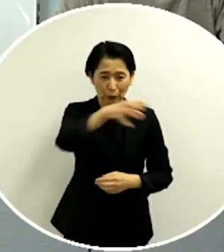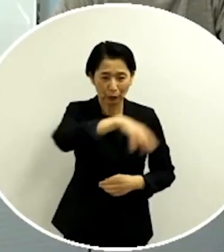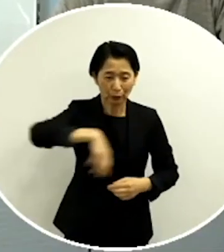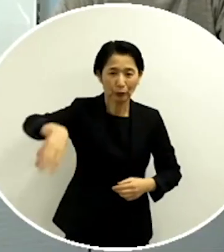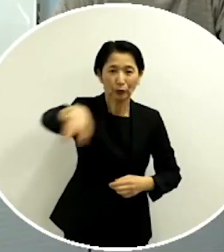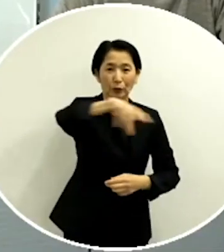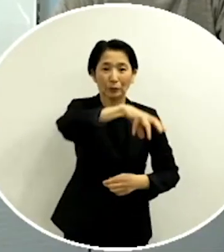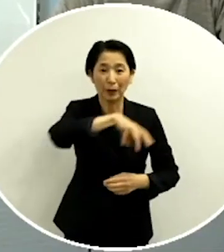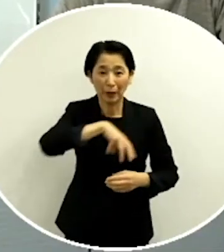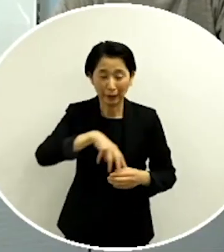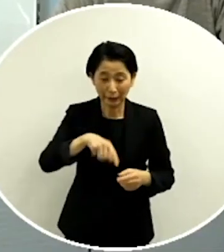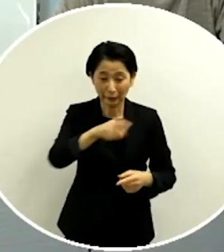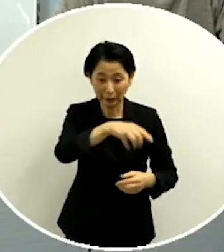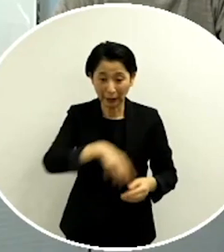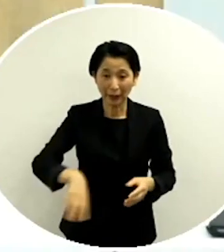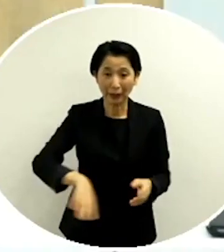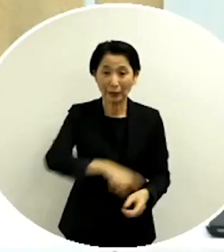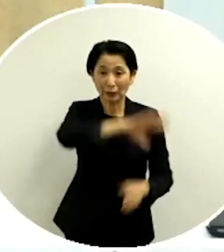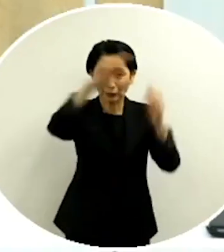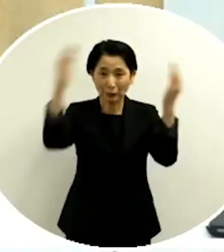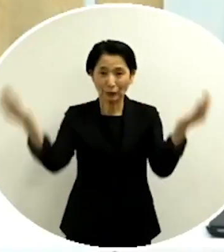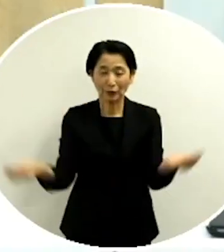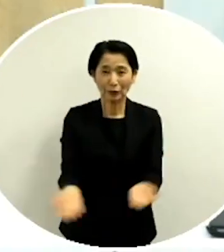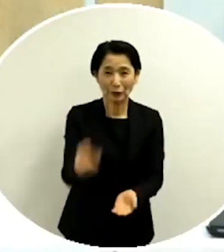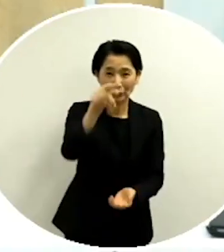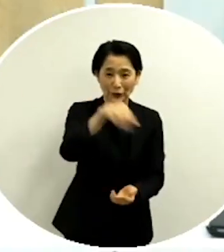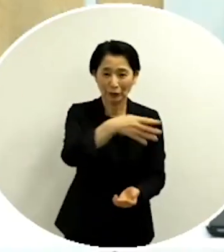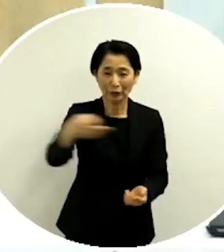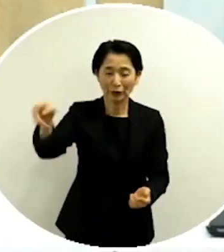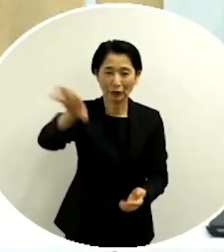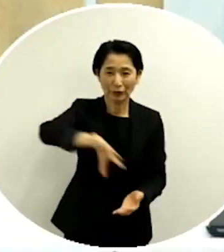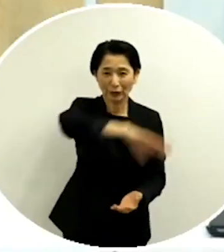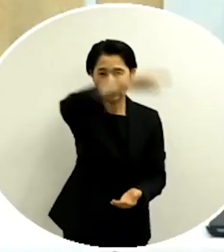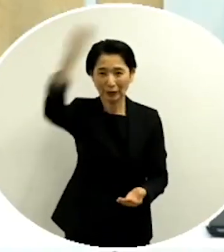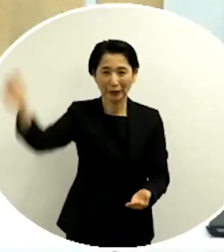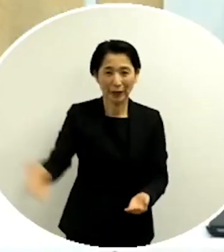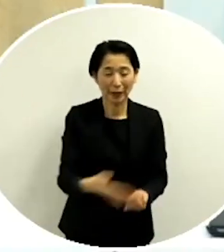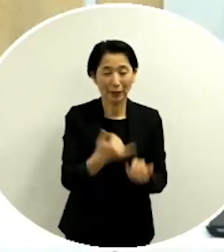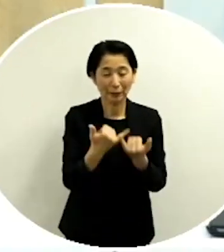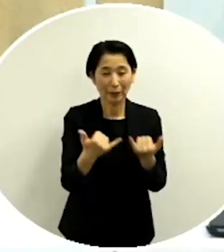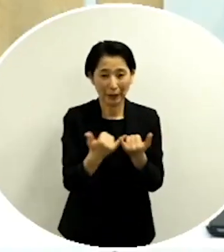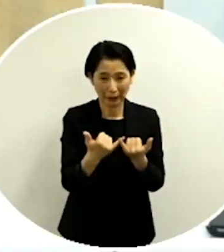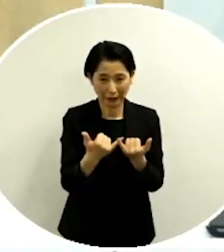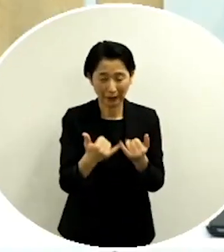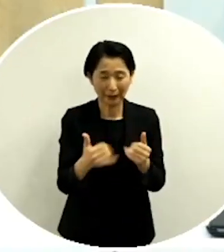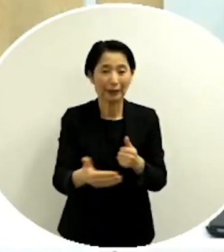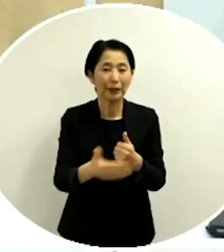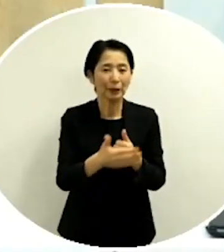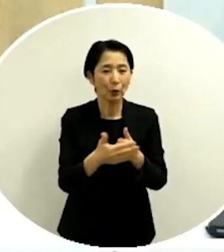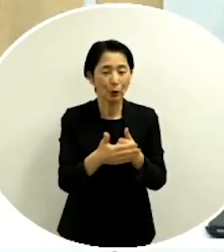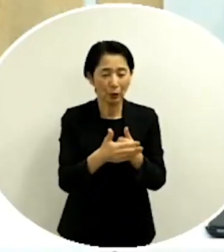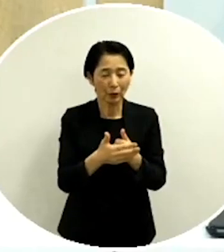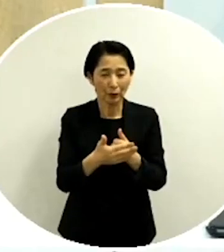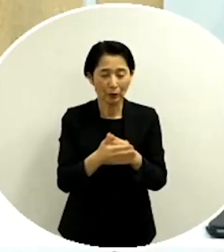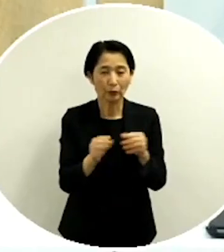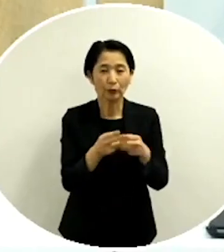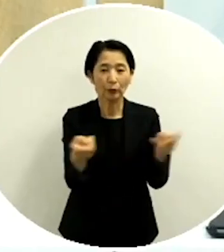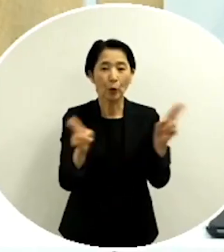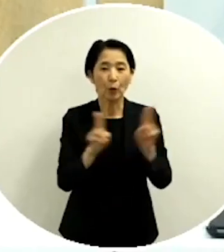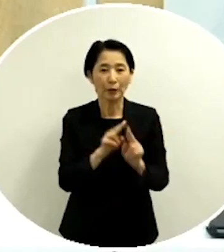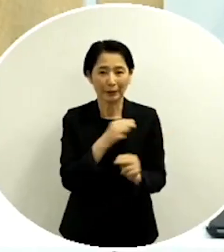いくその流れの中に今日参加してくださっている党員票力当院パートナーズの皆さん